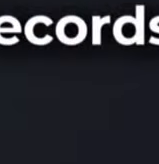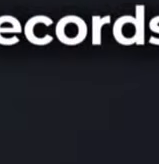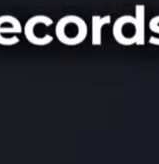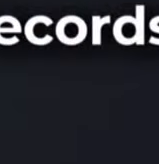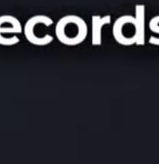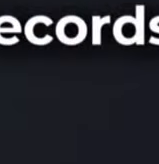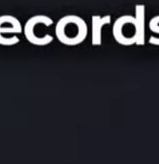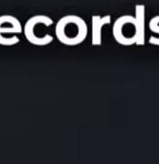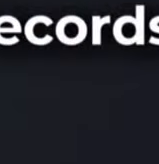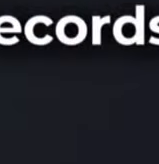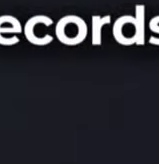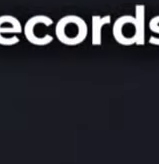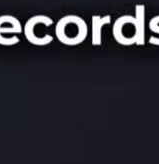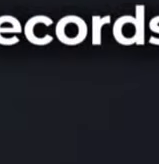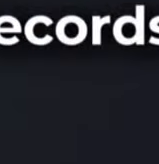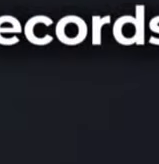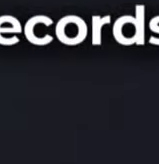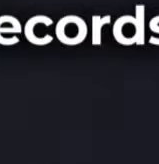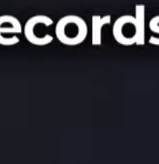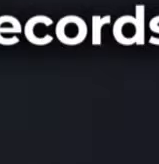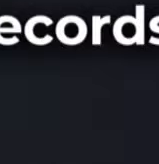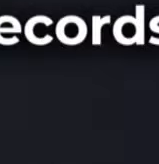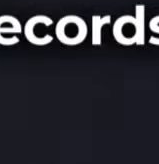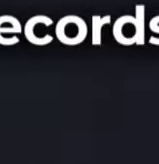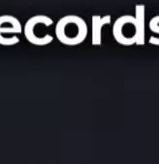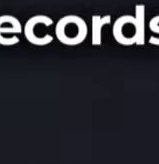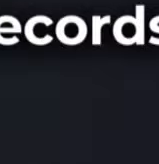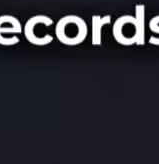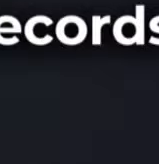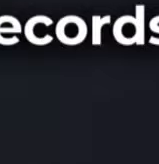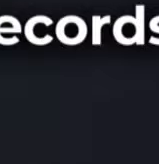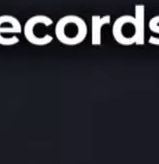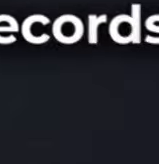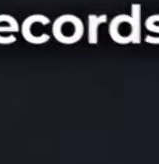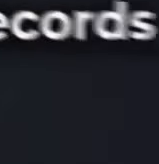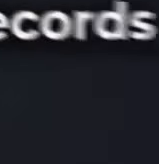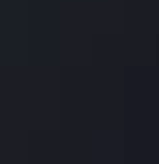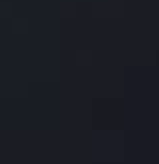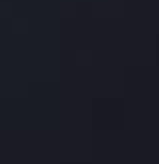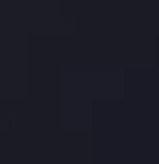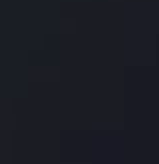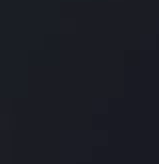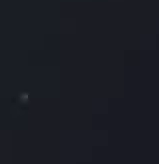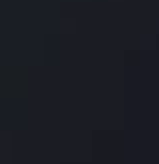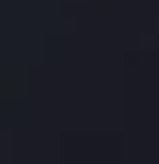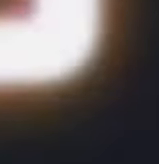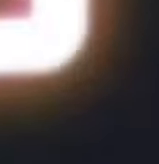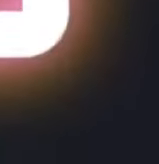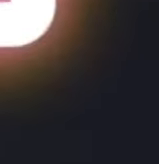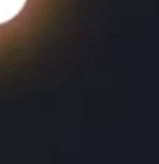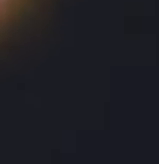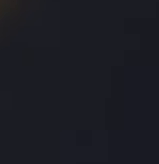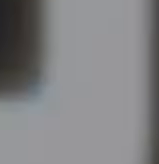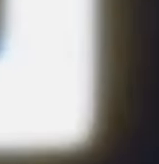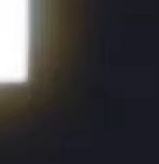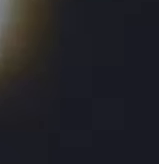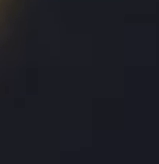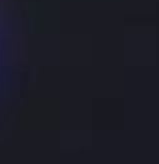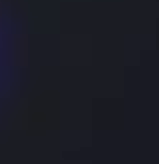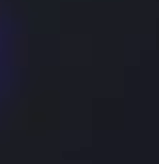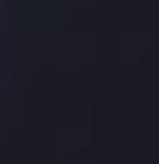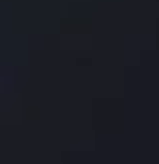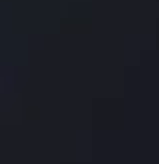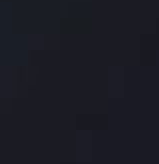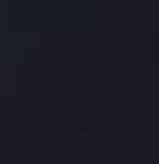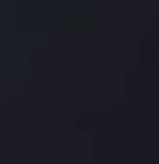record. Disclaimer ang ibinibigay dahil limitado ang kakayahan ng auditor sa pagsusuri nito.